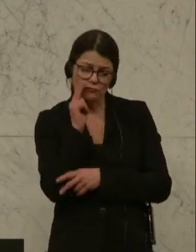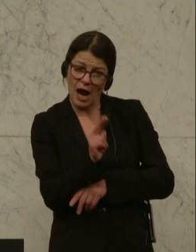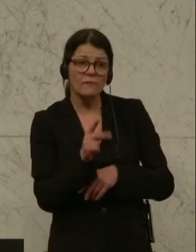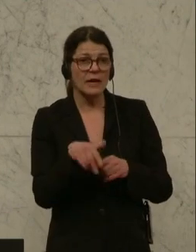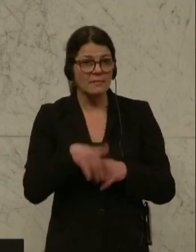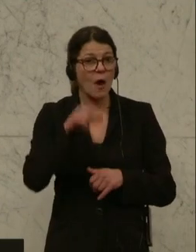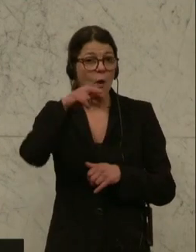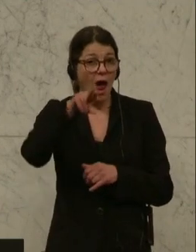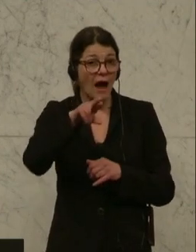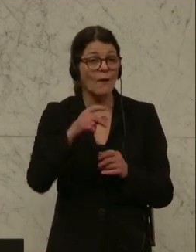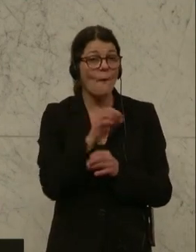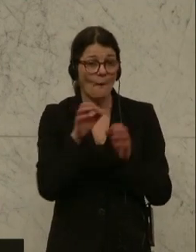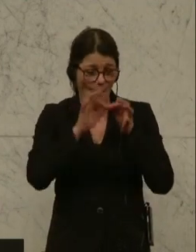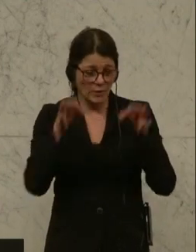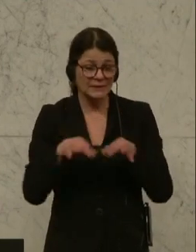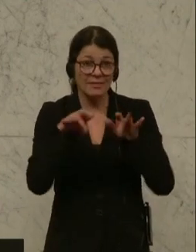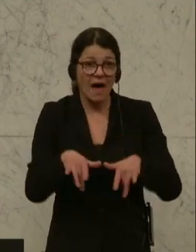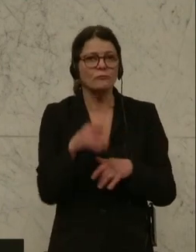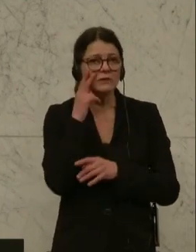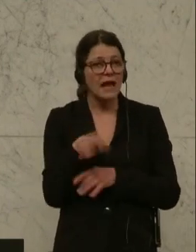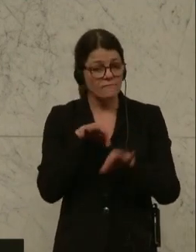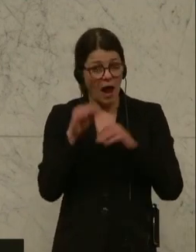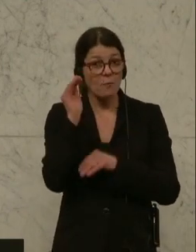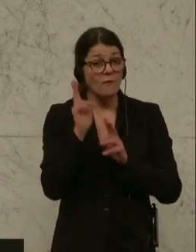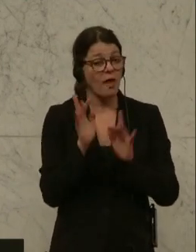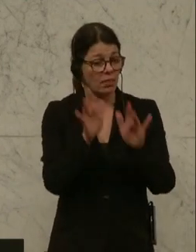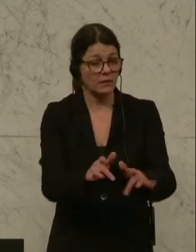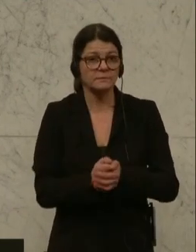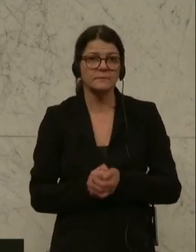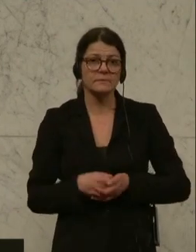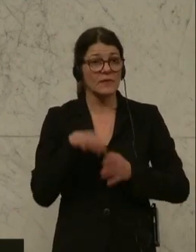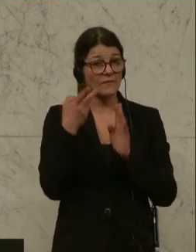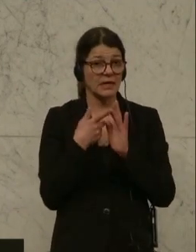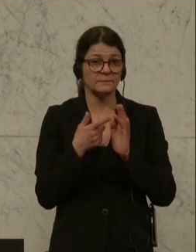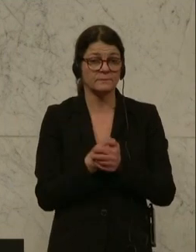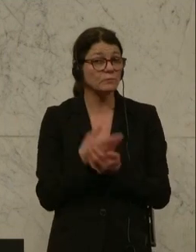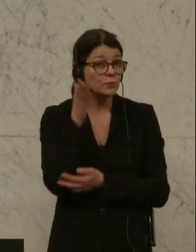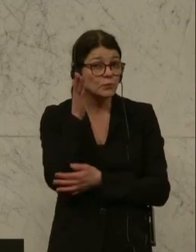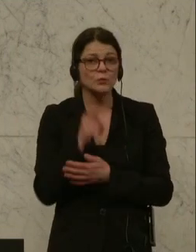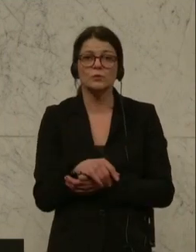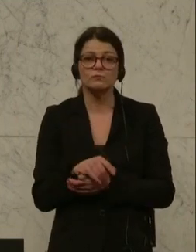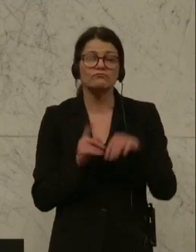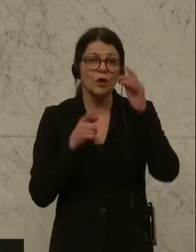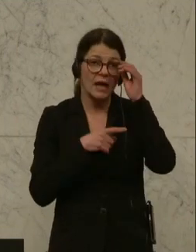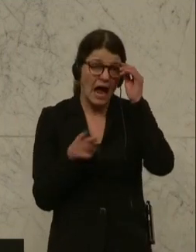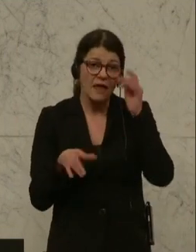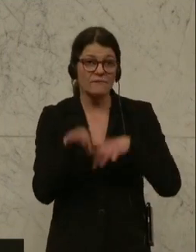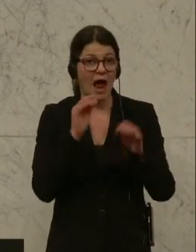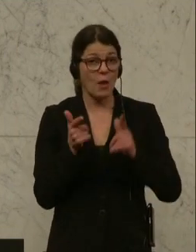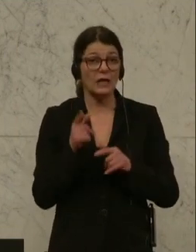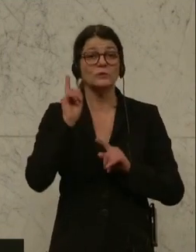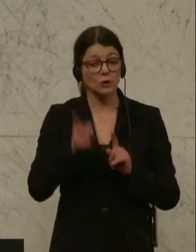wann es bei der Wahlbehörde einlangt viertens in Zukunft sollen alle Wahllokale